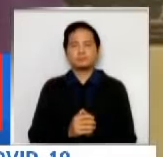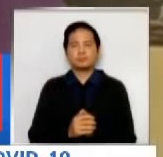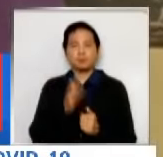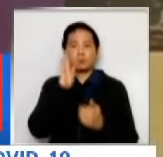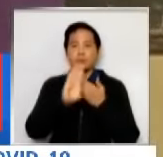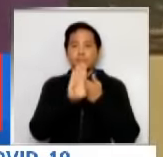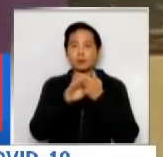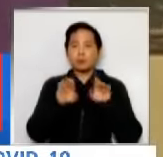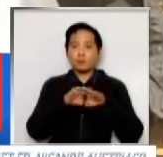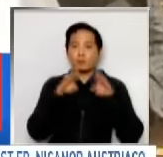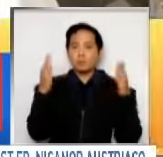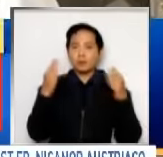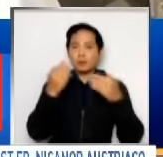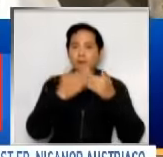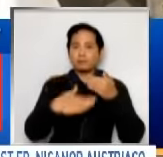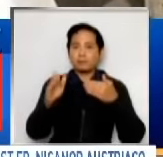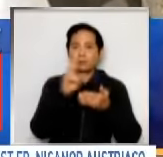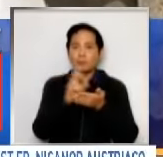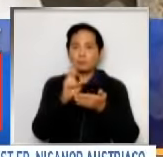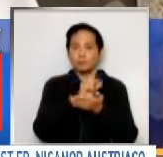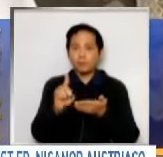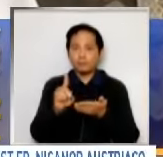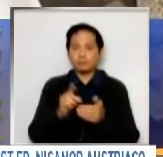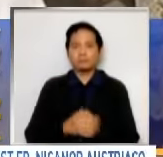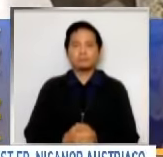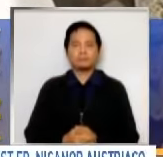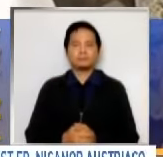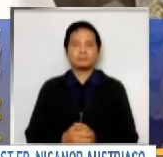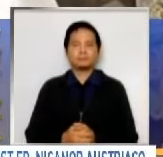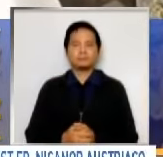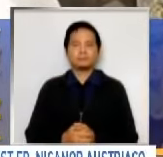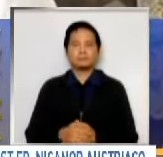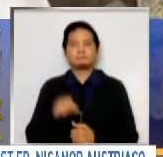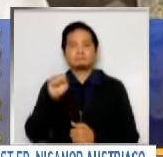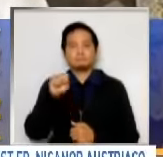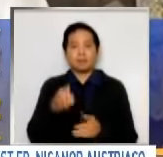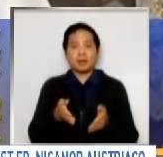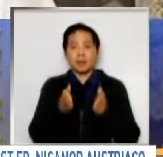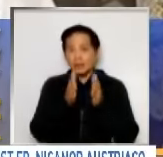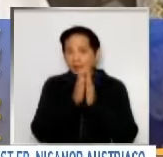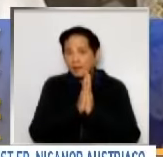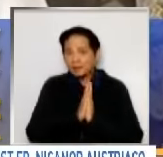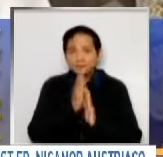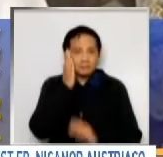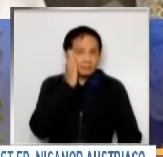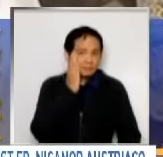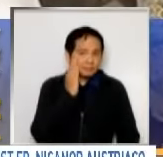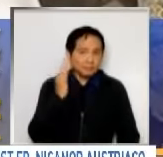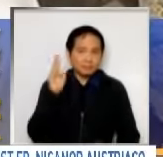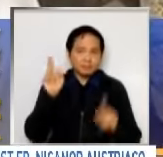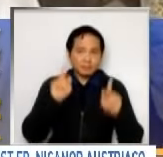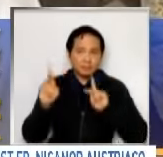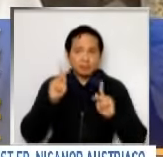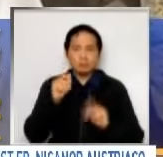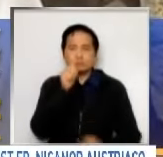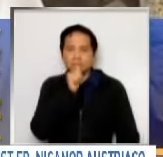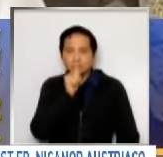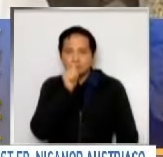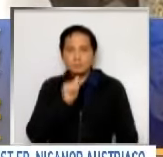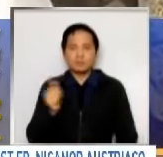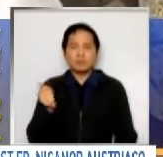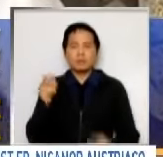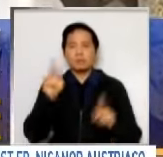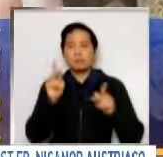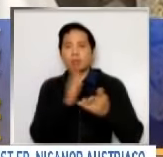pagkatapos ng Holy Week. So, ngayon lang may dispensa sa mga grupo nga musulod sa Tabor Hill nga dili nakasulod, especially sa mga pilgrims, tungod